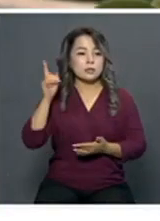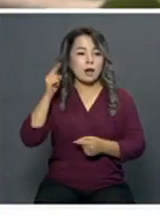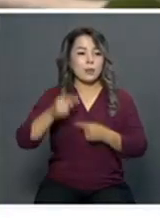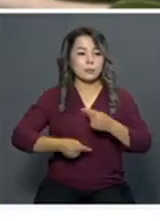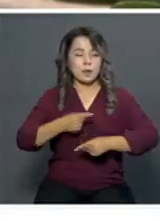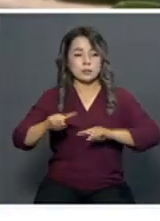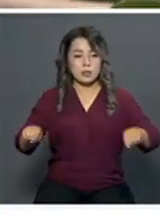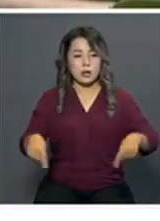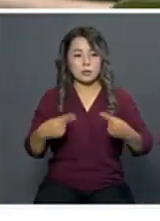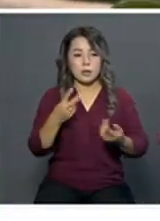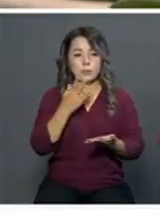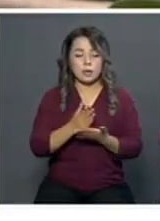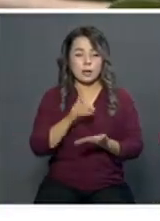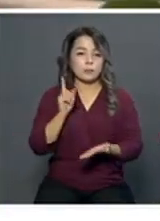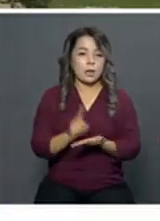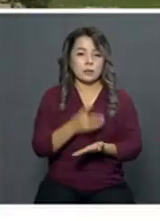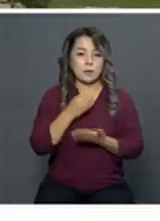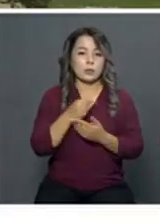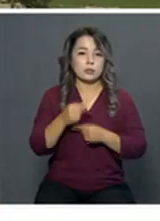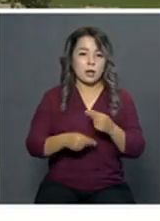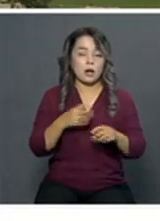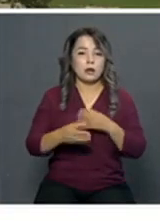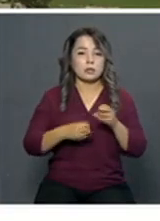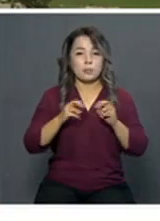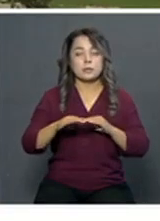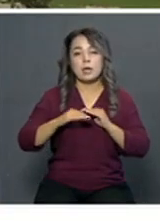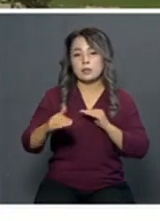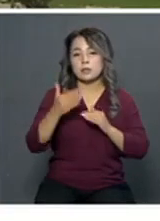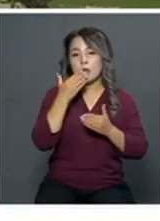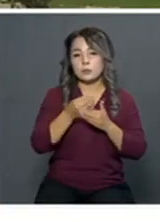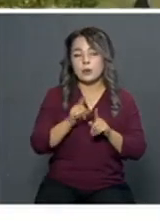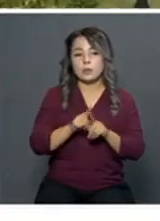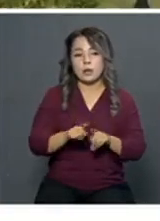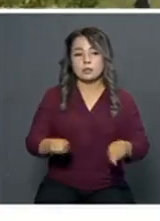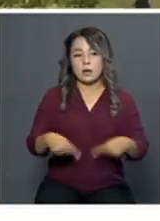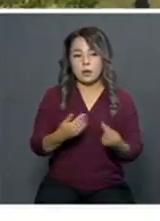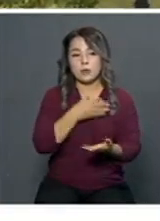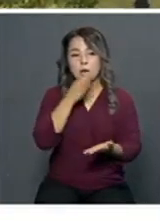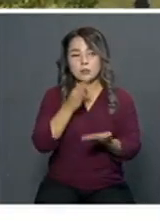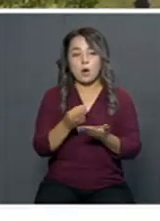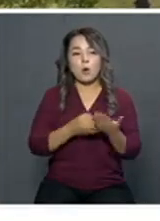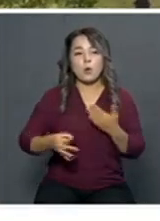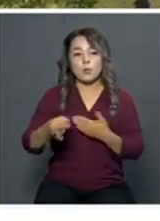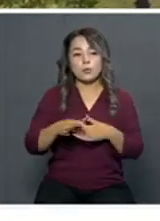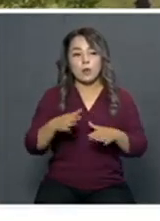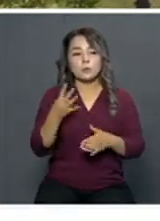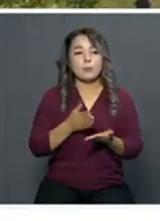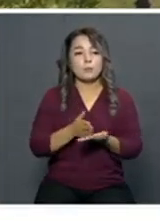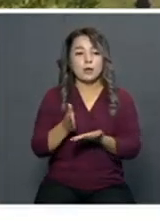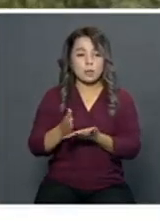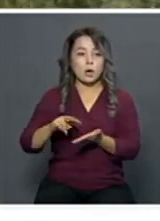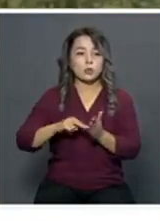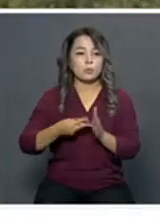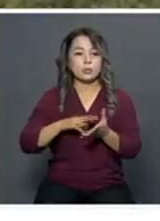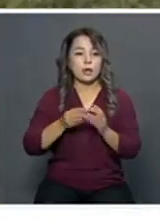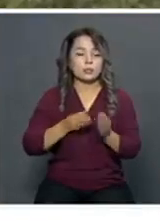қайта көтерілді. Ендігі міндет шаһарды халықаралық деңгейге көтеру, деді өңір басшысы. Бүгінде облысты 4 бағытта дамыту